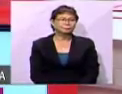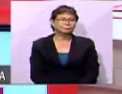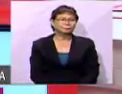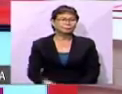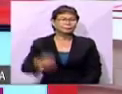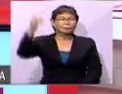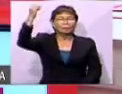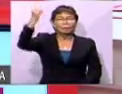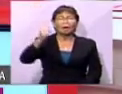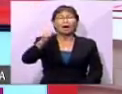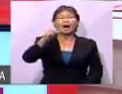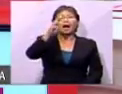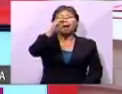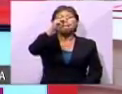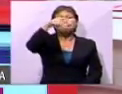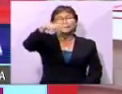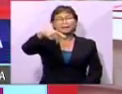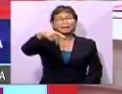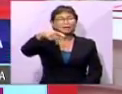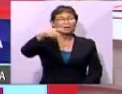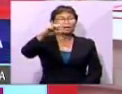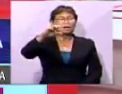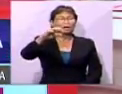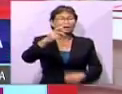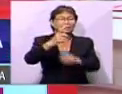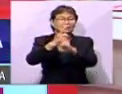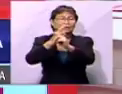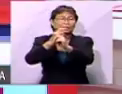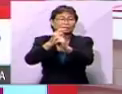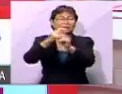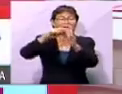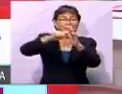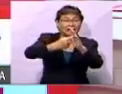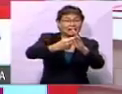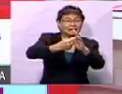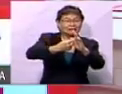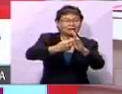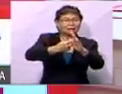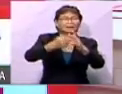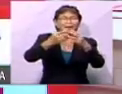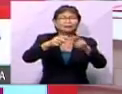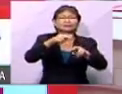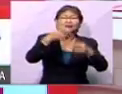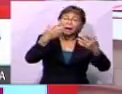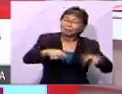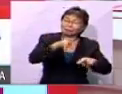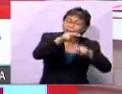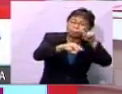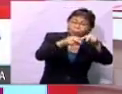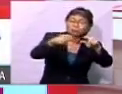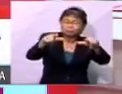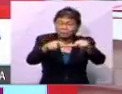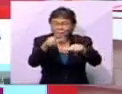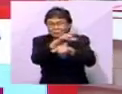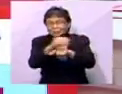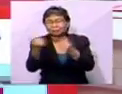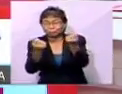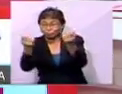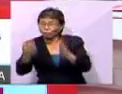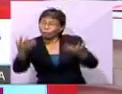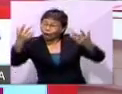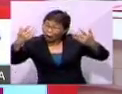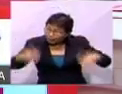Bus MP Coach atau Dua Alam di Kuala Terengganu akan mula beroperasi sebaik penyelarasan aspek lesen dan